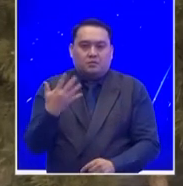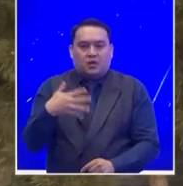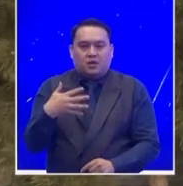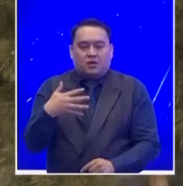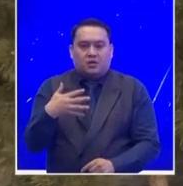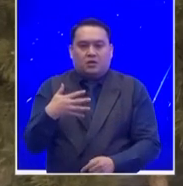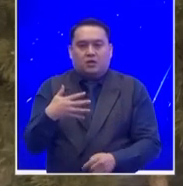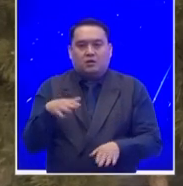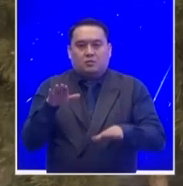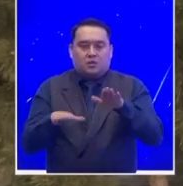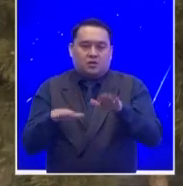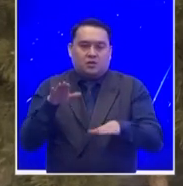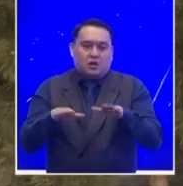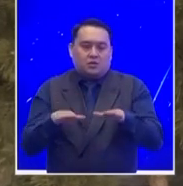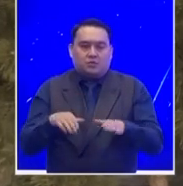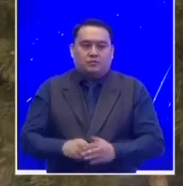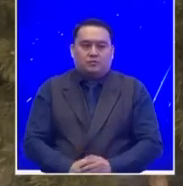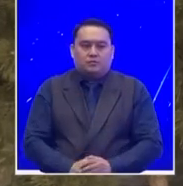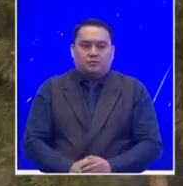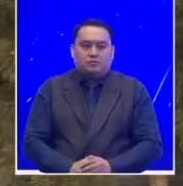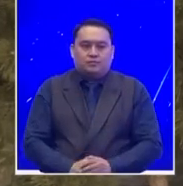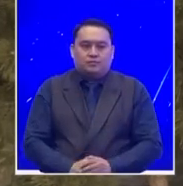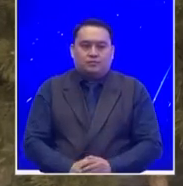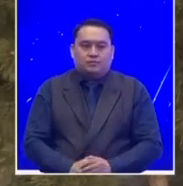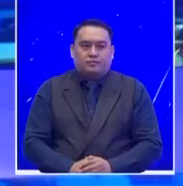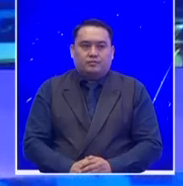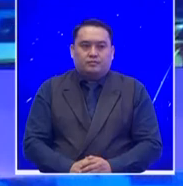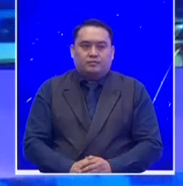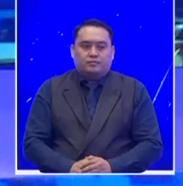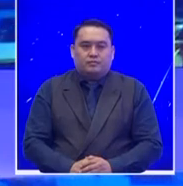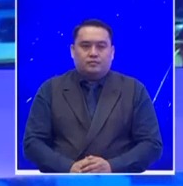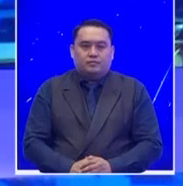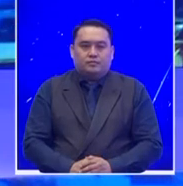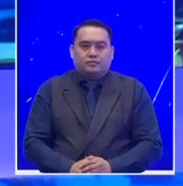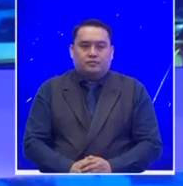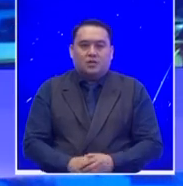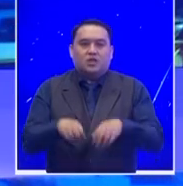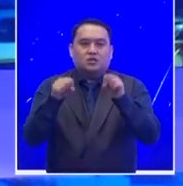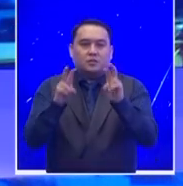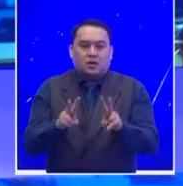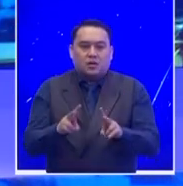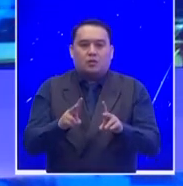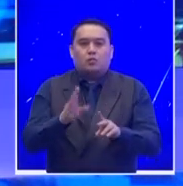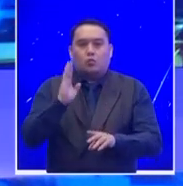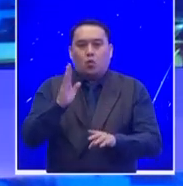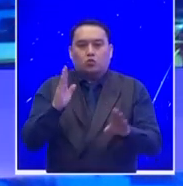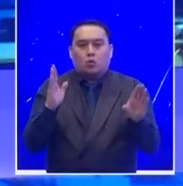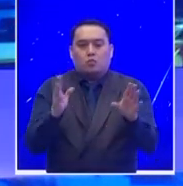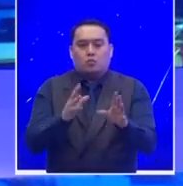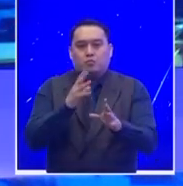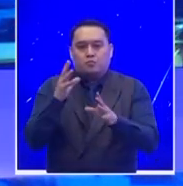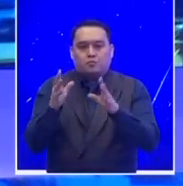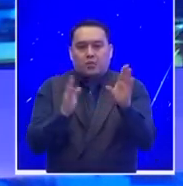градусов тепла до 0,5 местами 5 градусов тепла. Также специалисты ожидают еще облачную